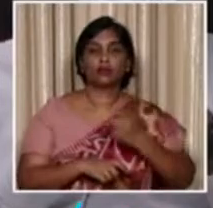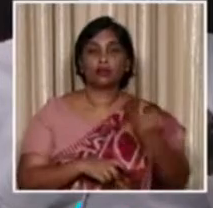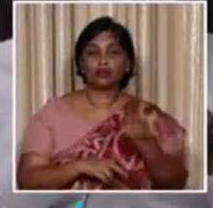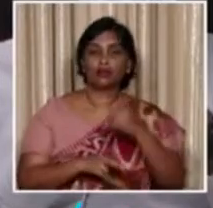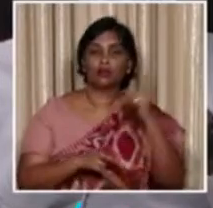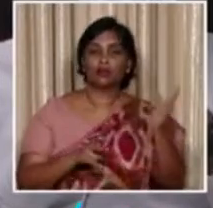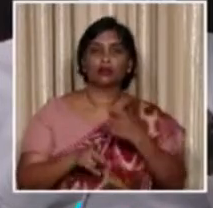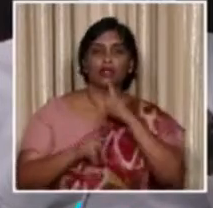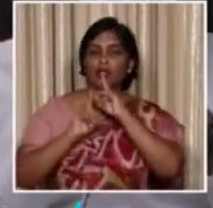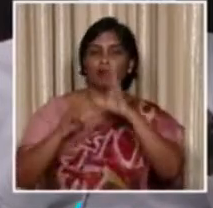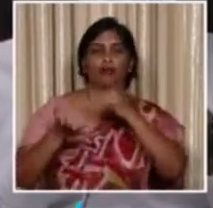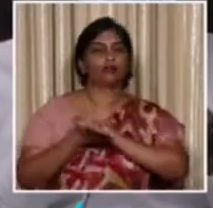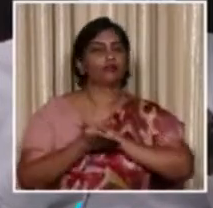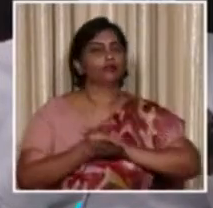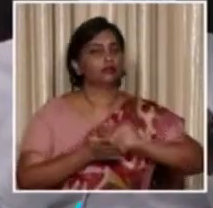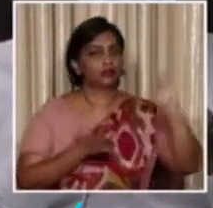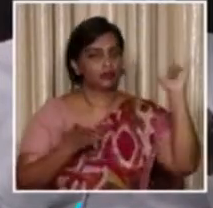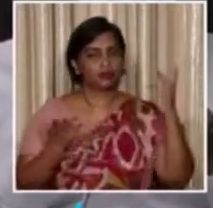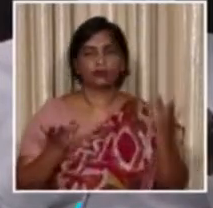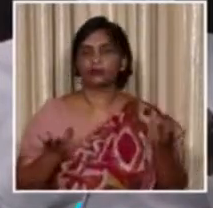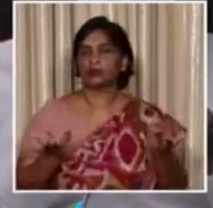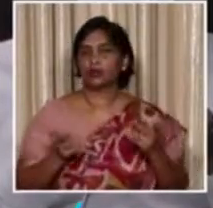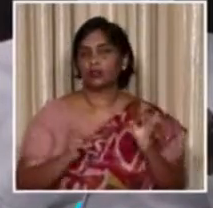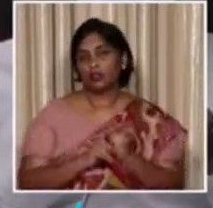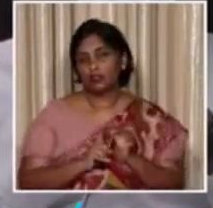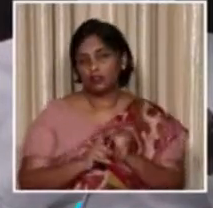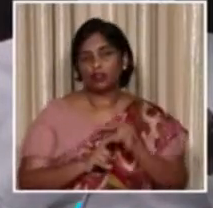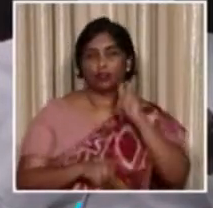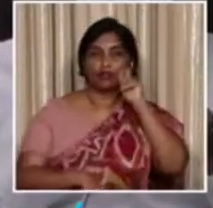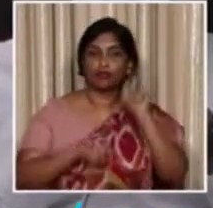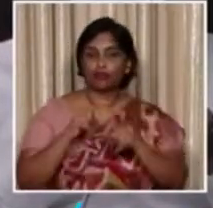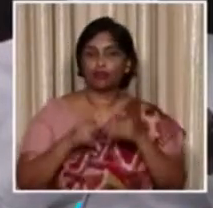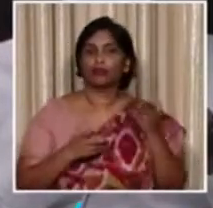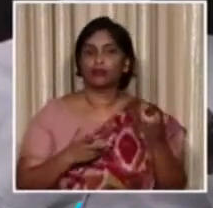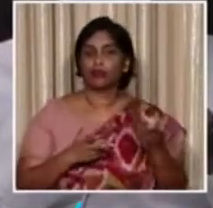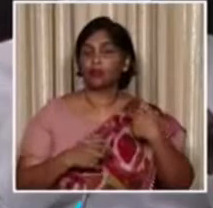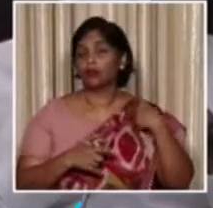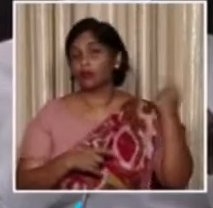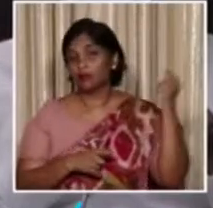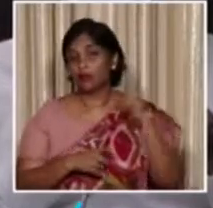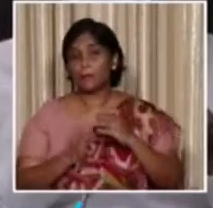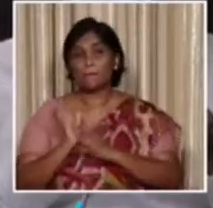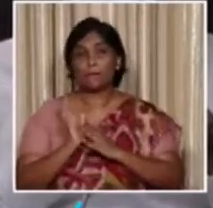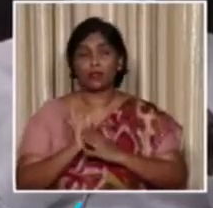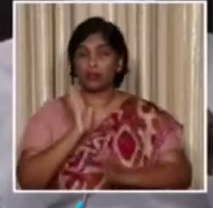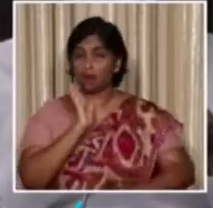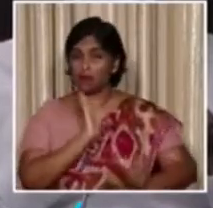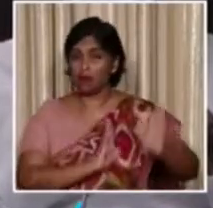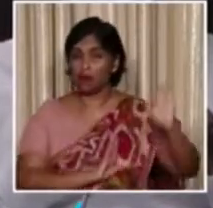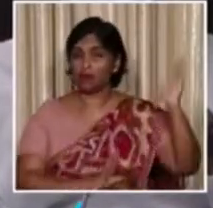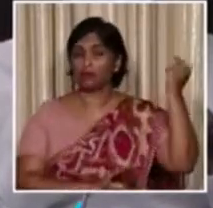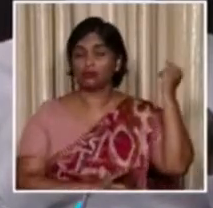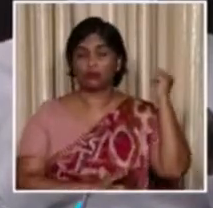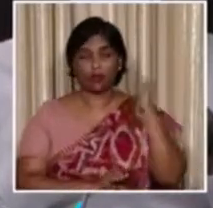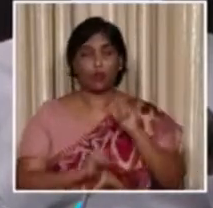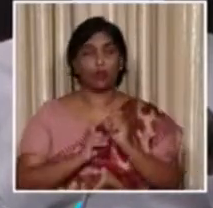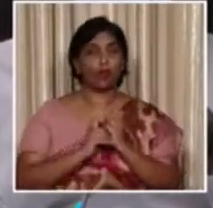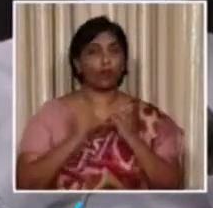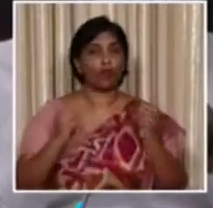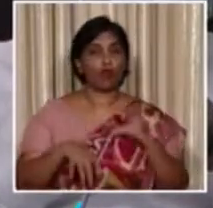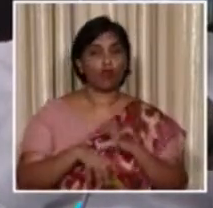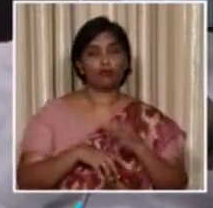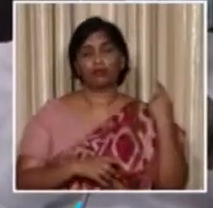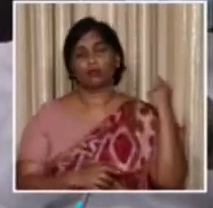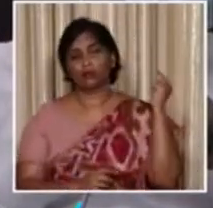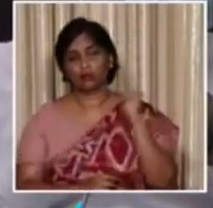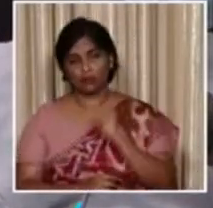ගිහිල්ලා කියන්නේ නැතුව. එතකොට ඉතාම දුගී දුප්පත් ජනතාව එන්න ඕනේ මැදිරිගිරිය වගේ ඈත ගම්මානවල ඉඳලා පොළොන්නරුව රෝහලට